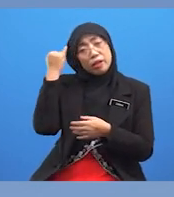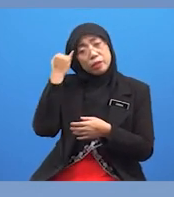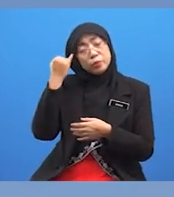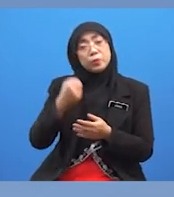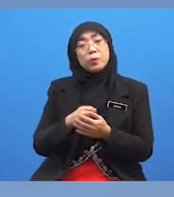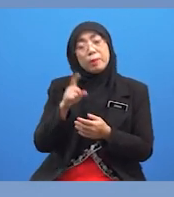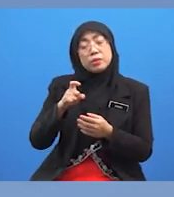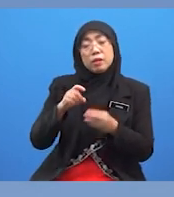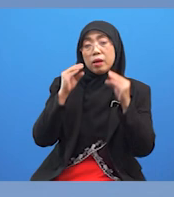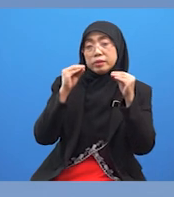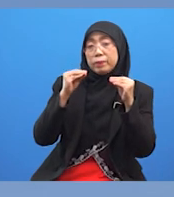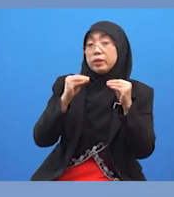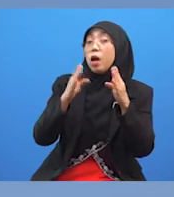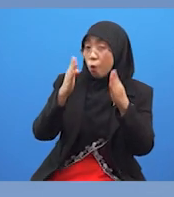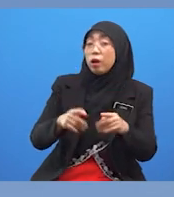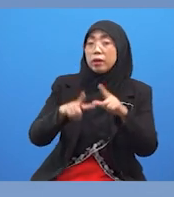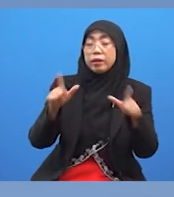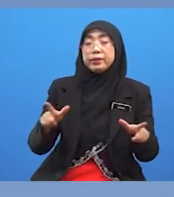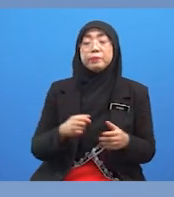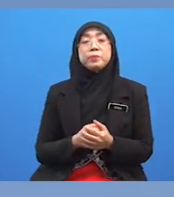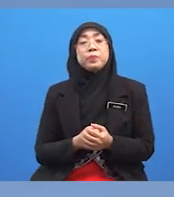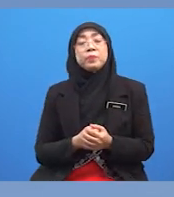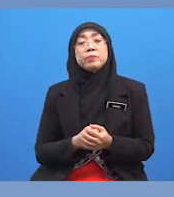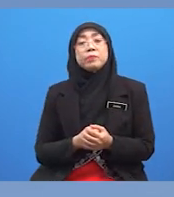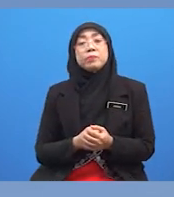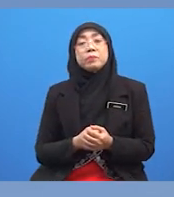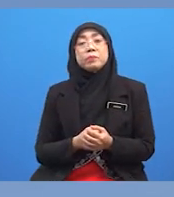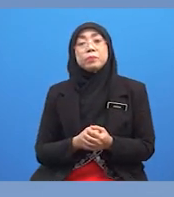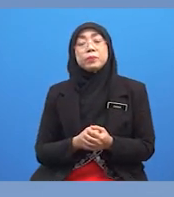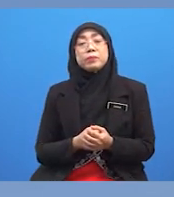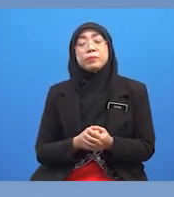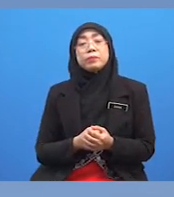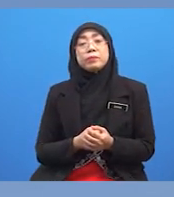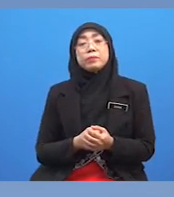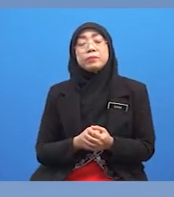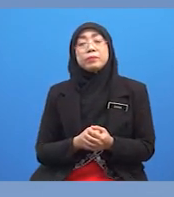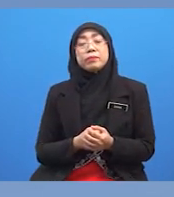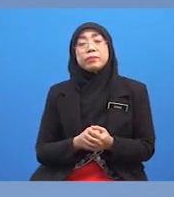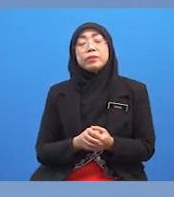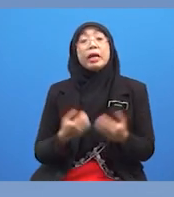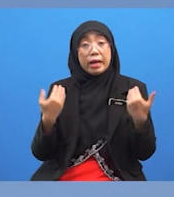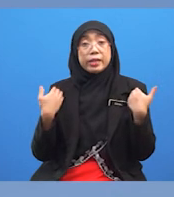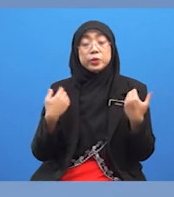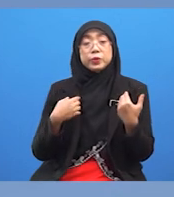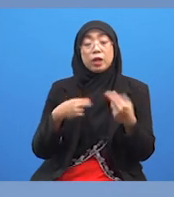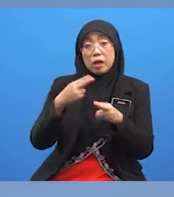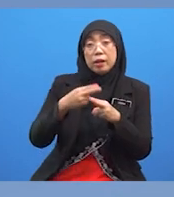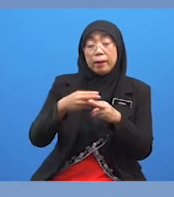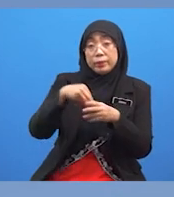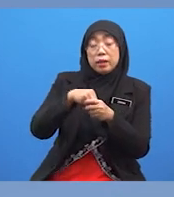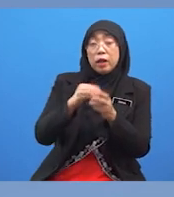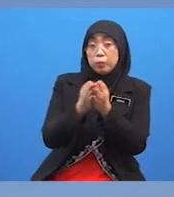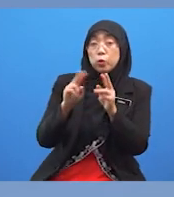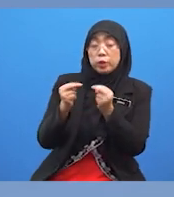Dan setelah pulang ke tanah air, beliau menjadi guru di istana. Watak lain seperti Tok Guru Haji